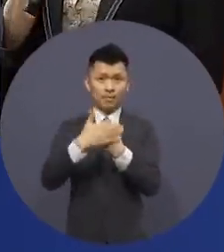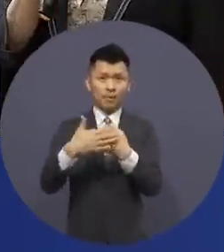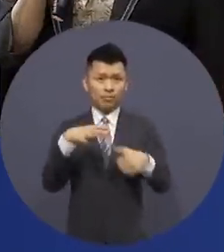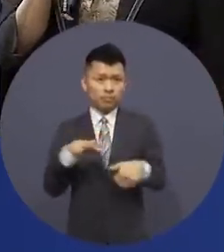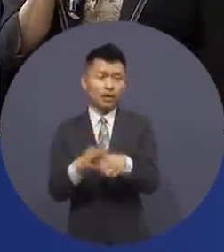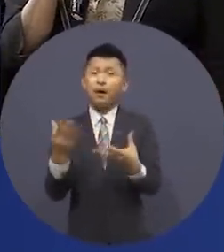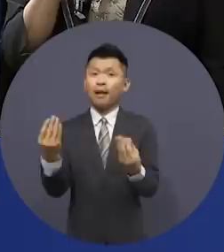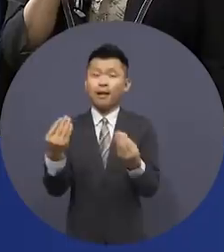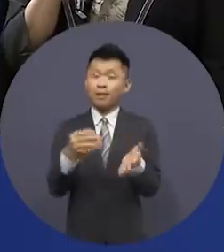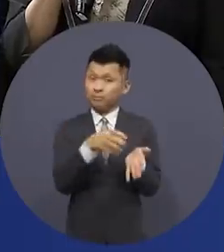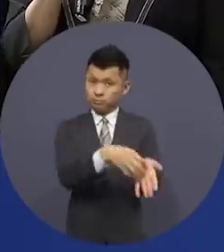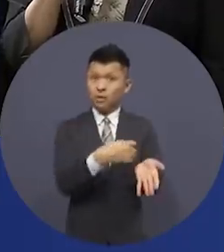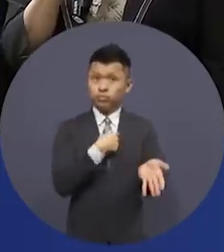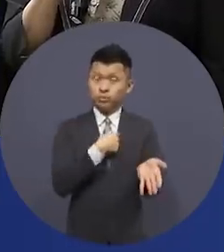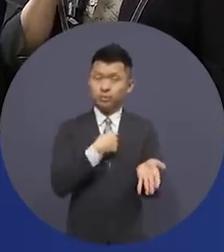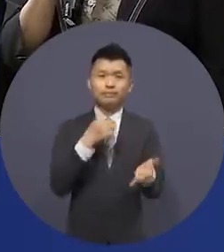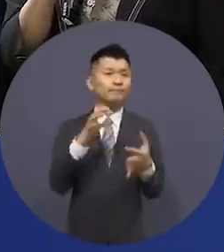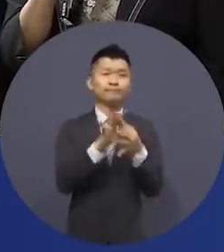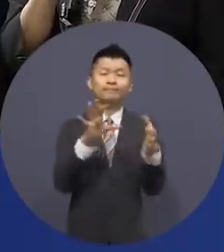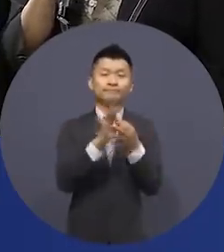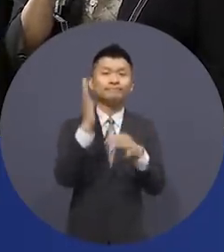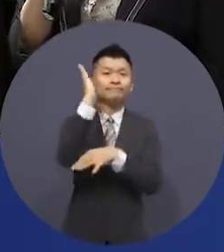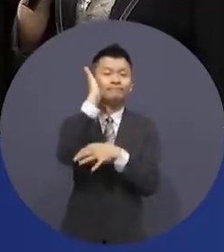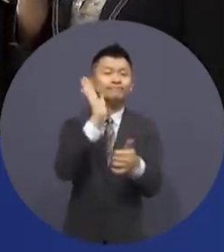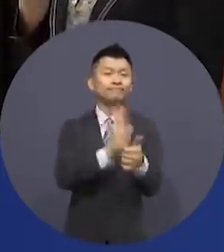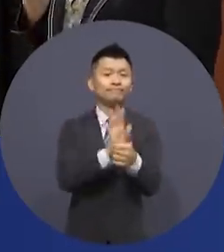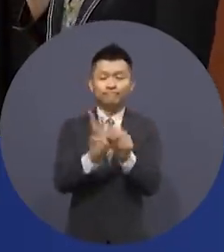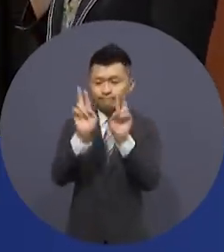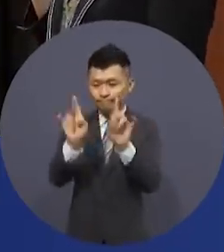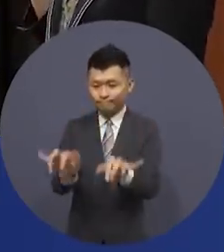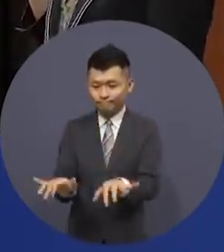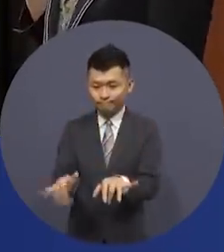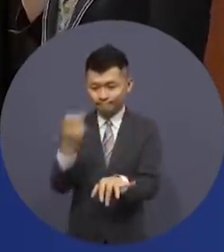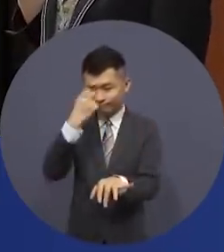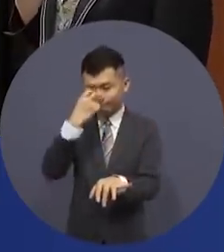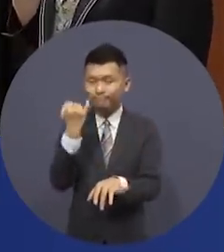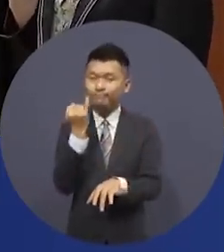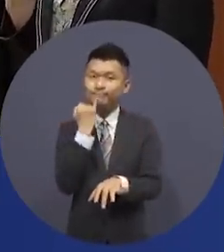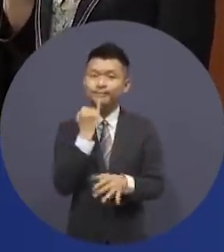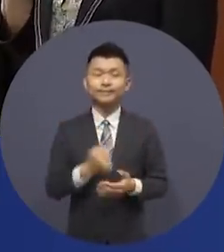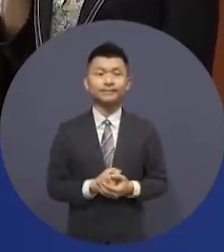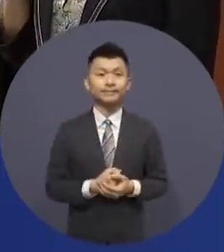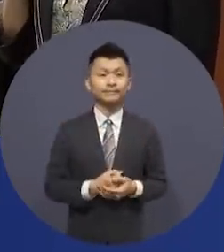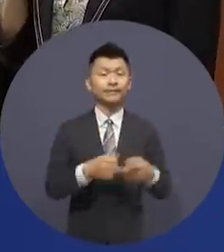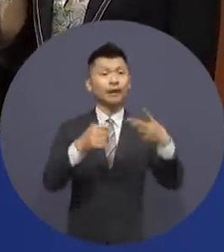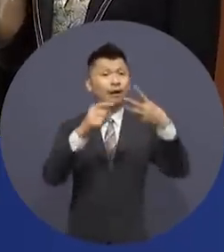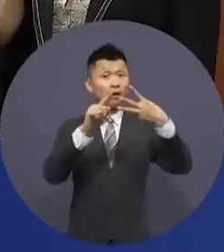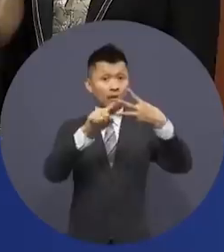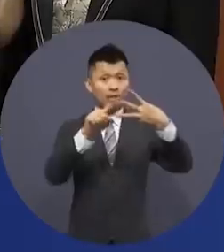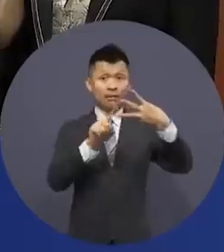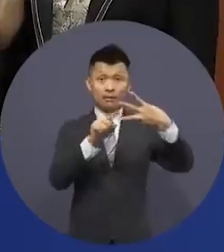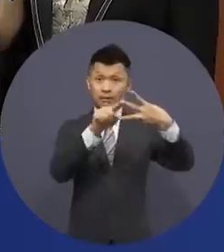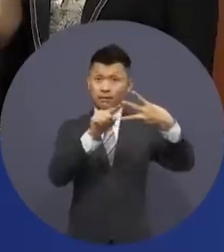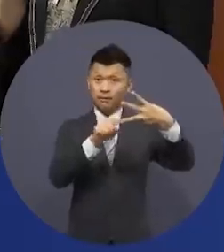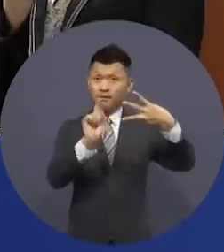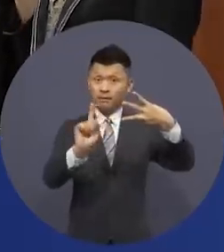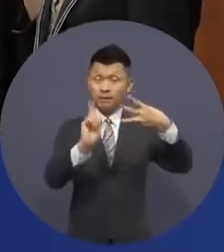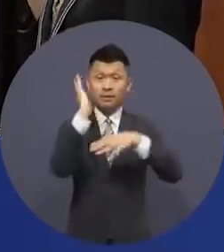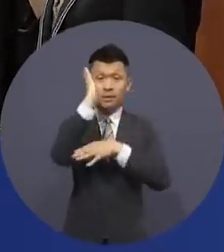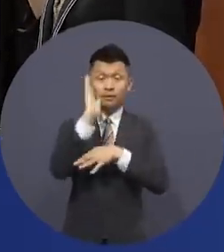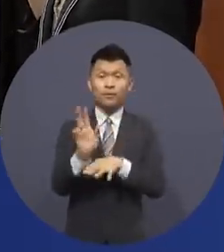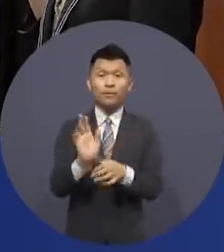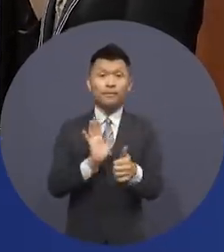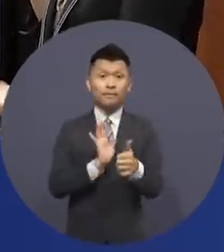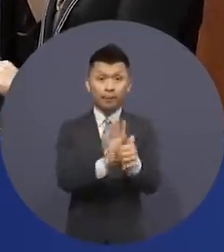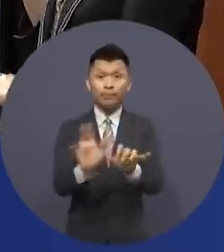这个也没关系，这个政府也都能够帮你来查。那在刚刚讲第二点跟第三点的这个地方，政府帮你查，实